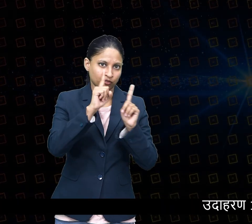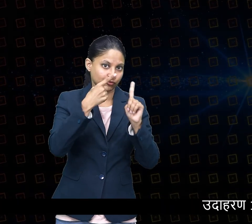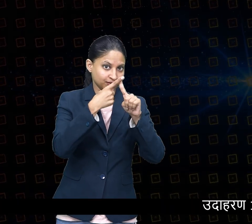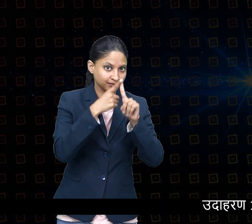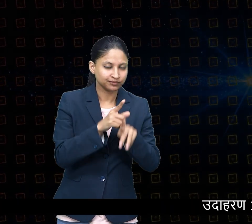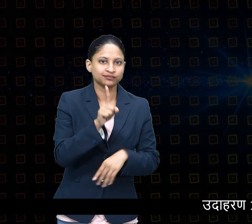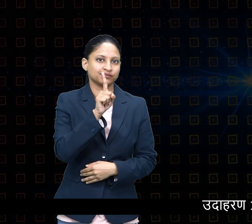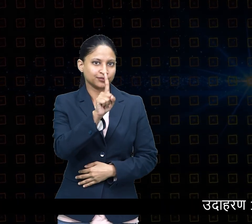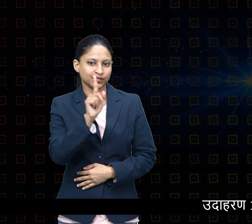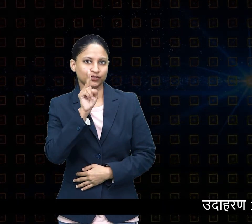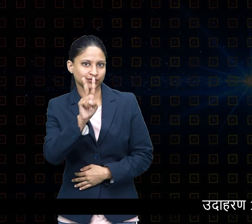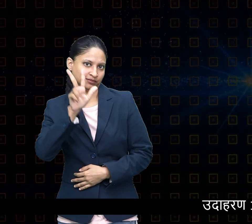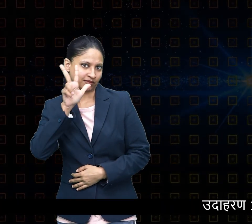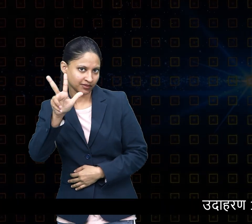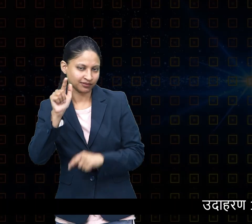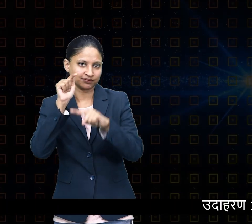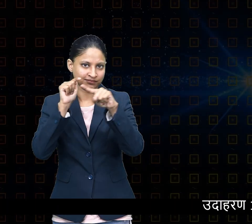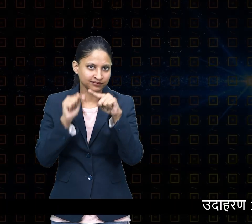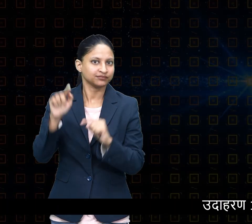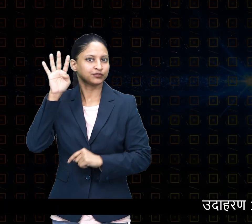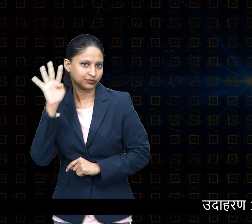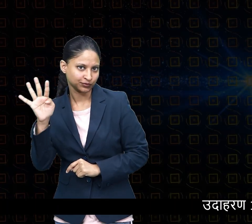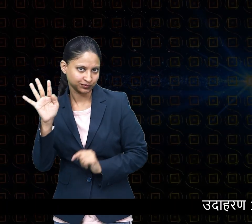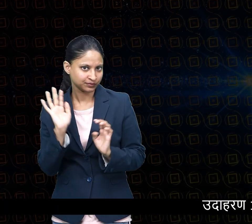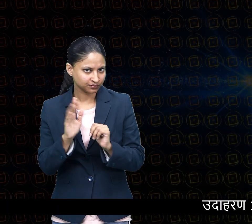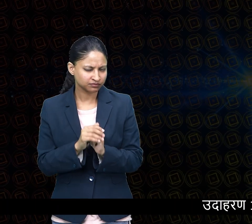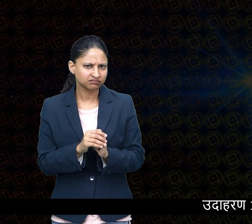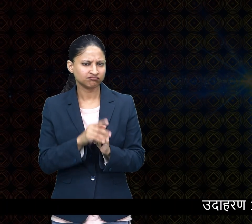उदाहरण 128 भाग 4।